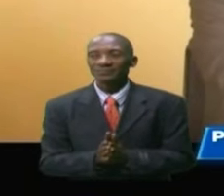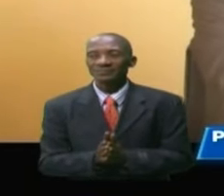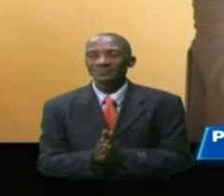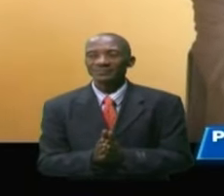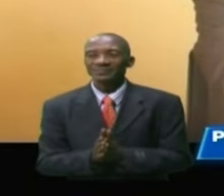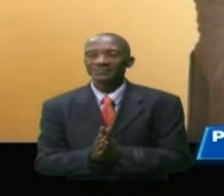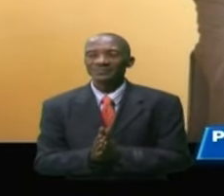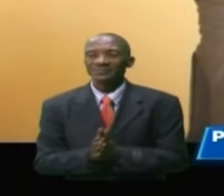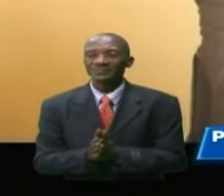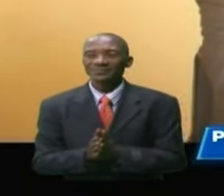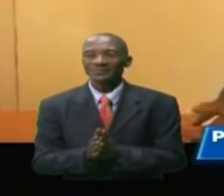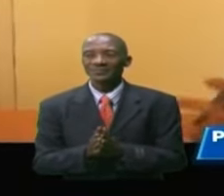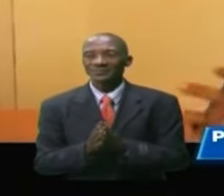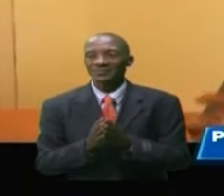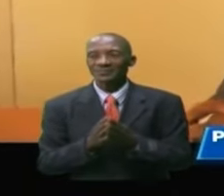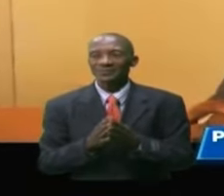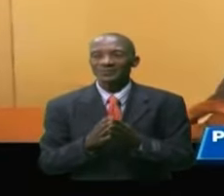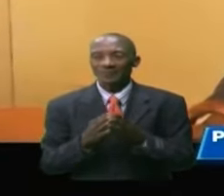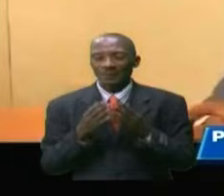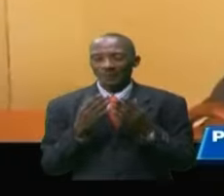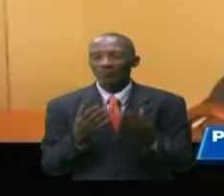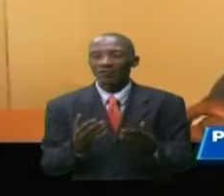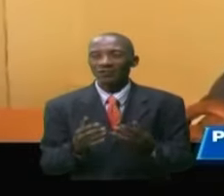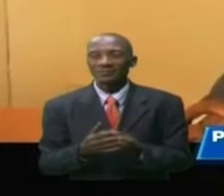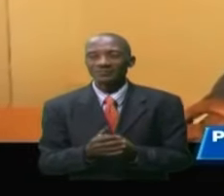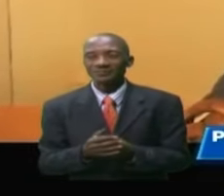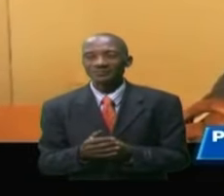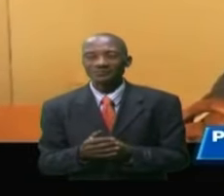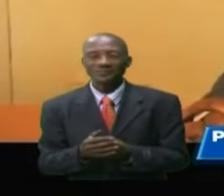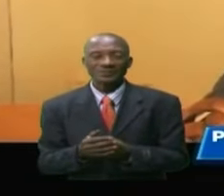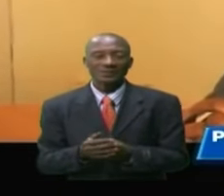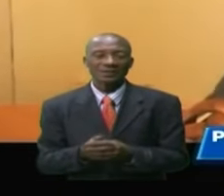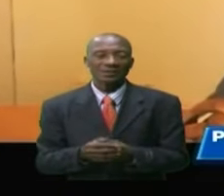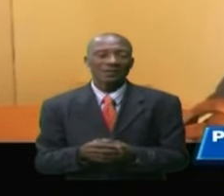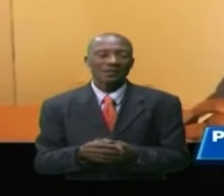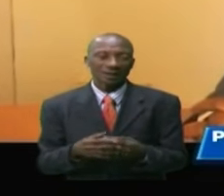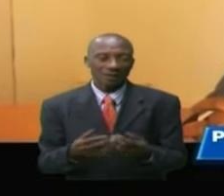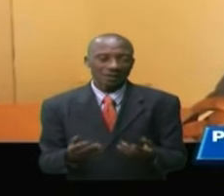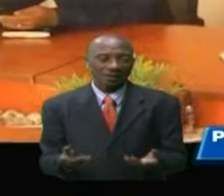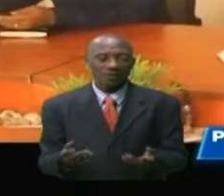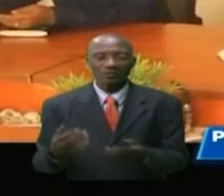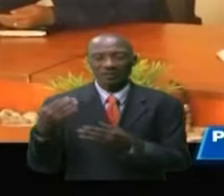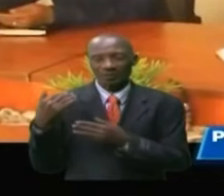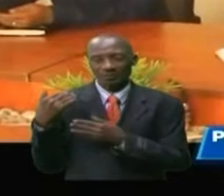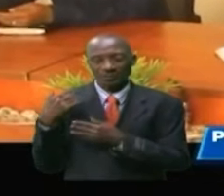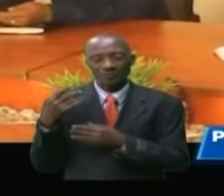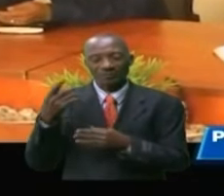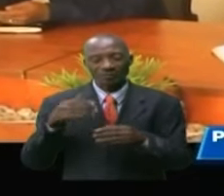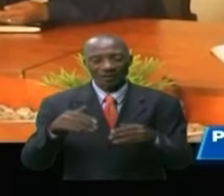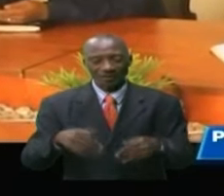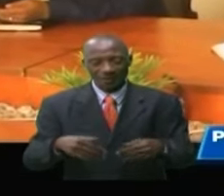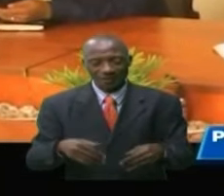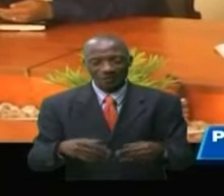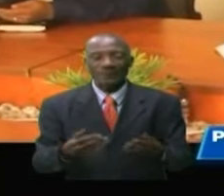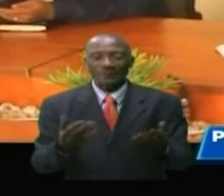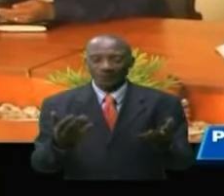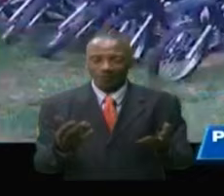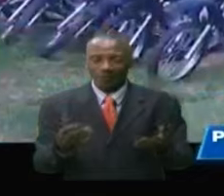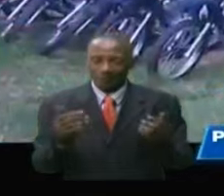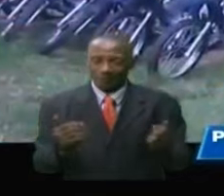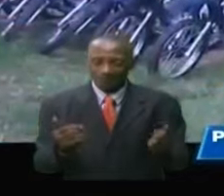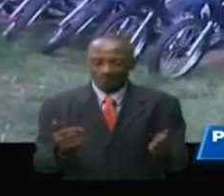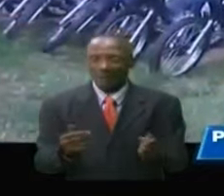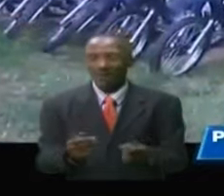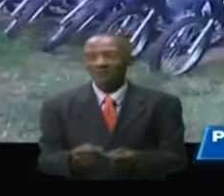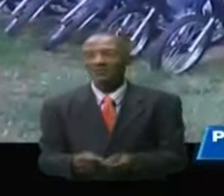José Mpanda Kabangu. A noter que c'est le ministère de l'Agriculture qui a loué les deux avions cargo, l'un qui a atterri à